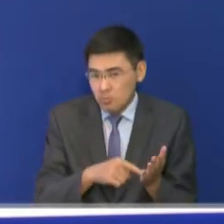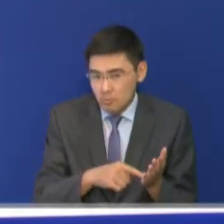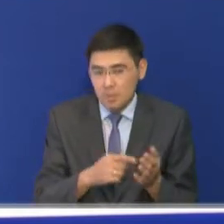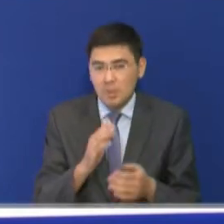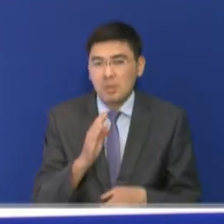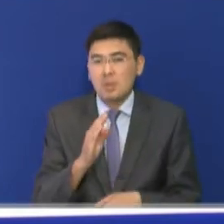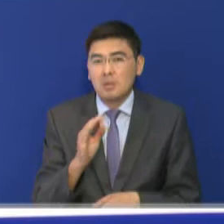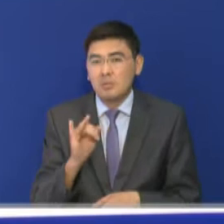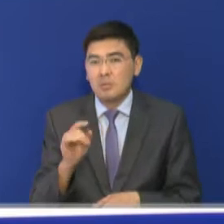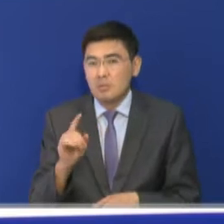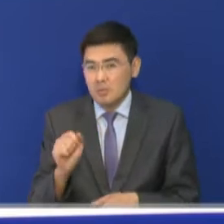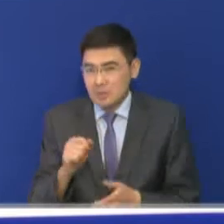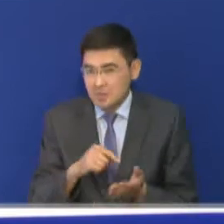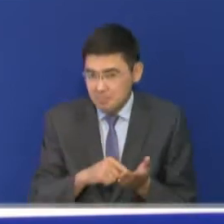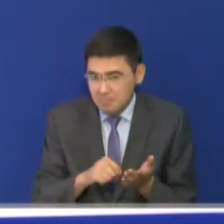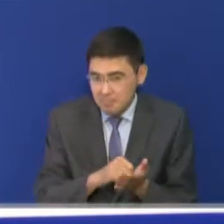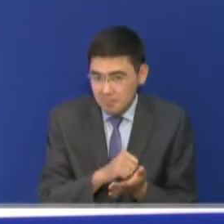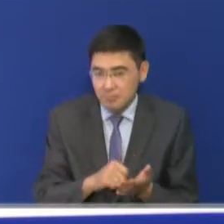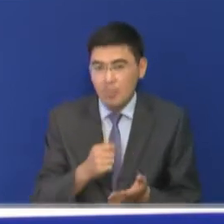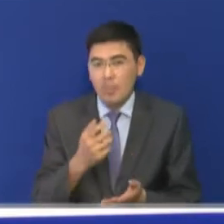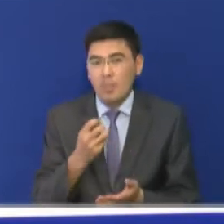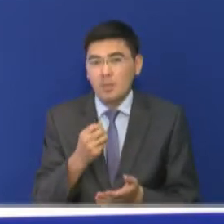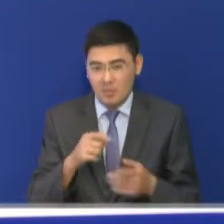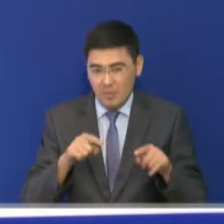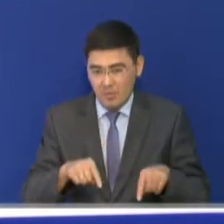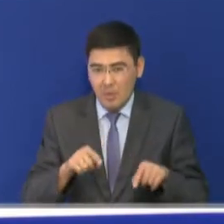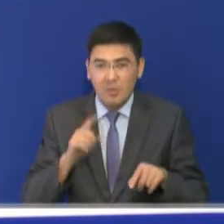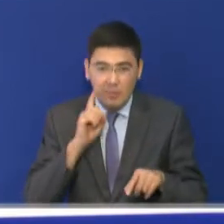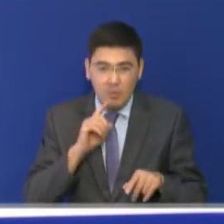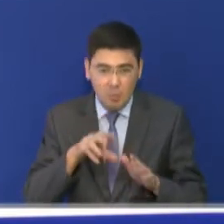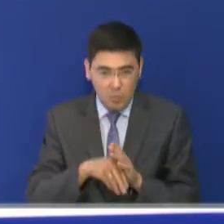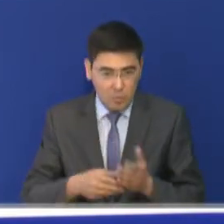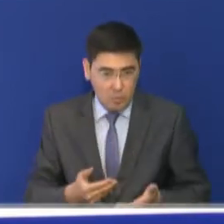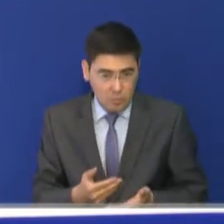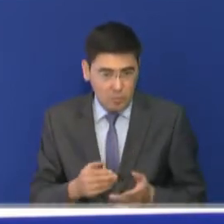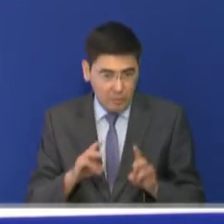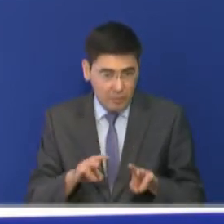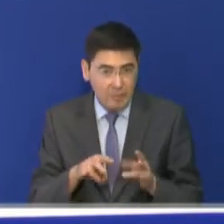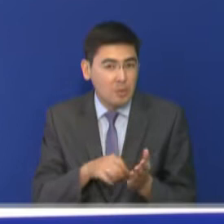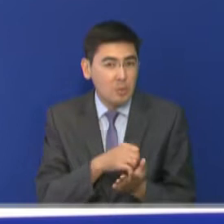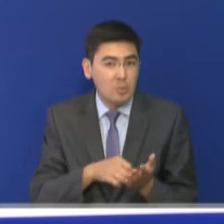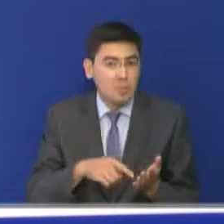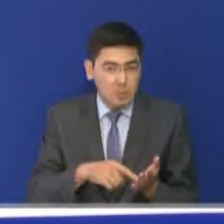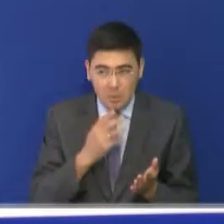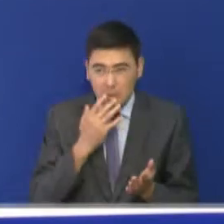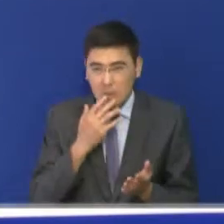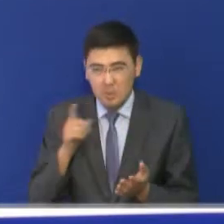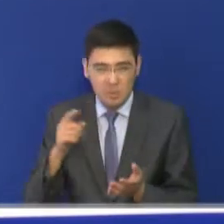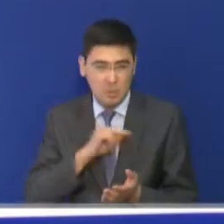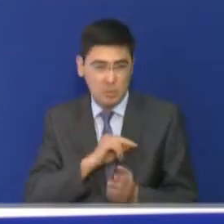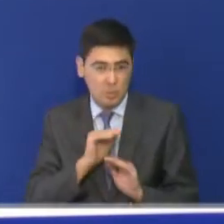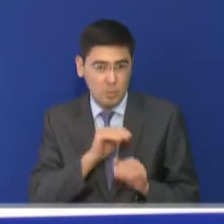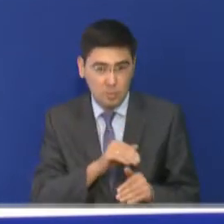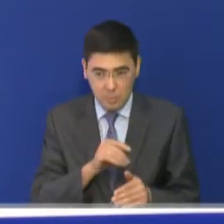Қазақстан Республикасында уақытша және тұрақты тұруға арналған рұқсаттар, еңбекші көшіп келушіге және шетелдік жұмыс күшін тартуға